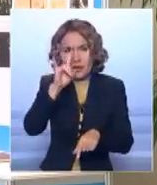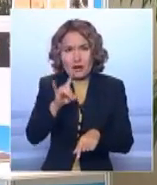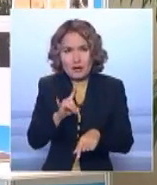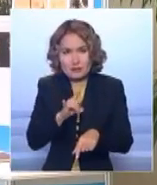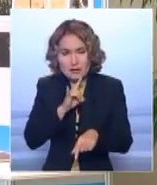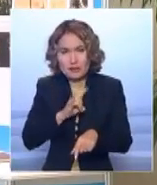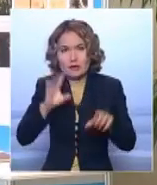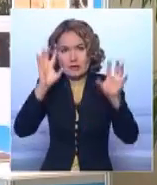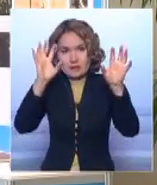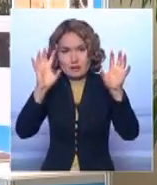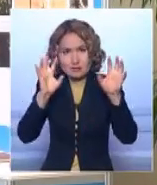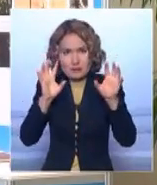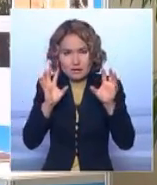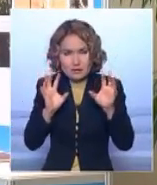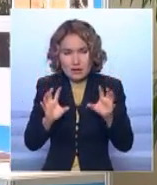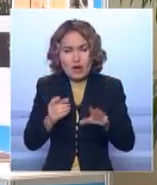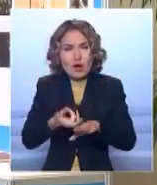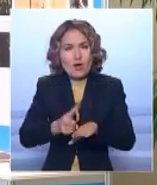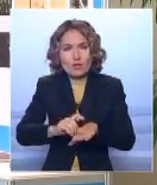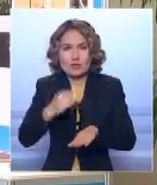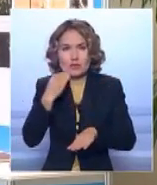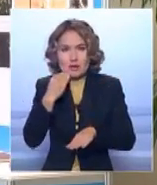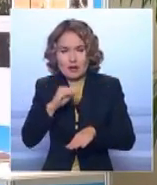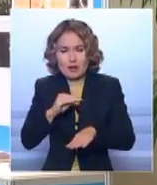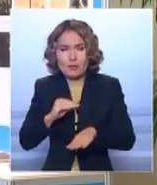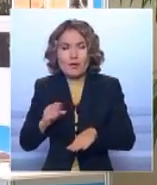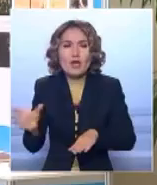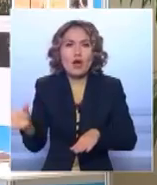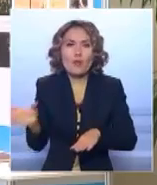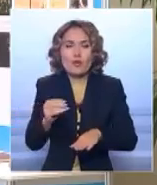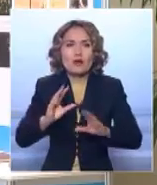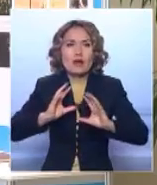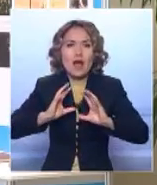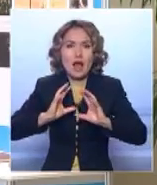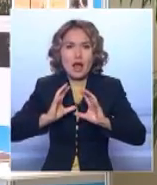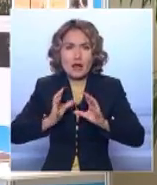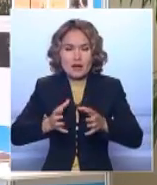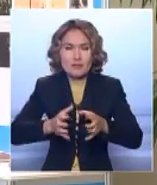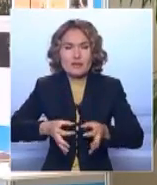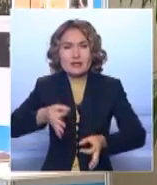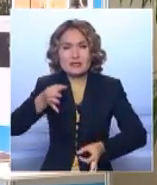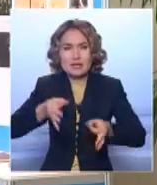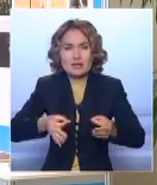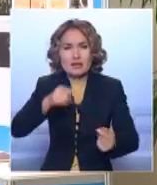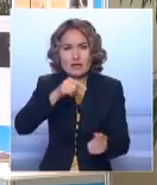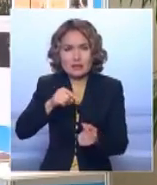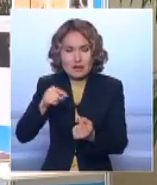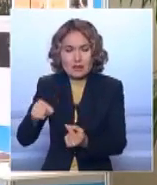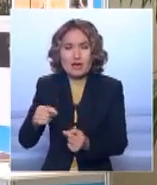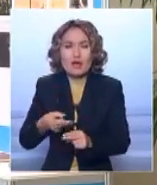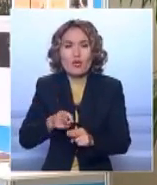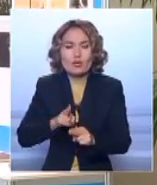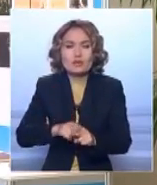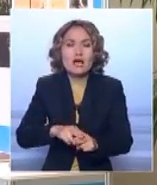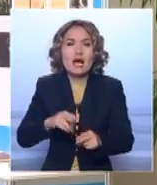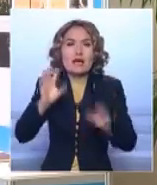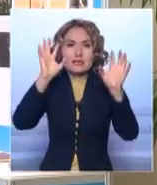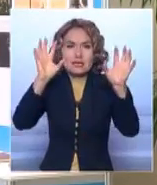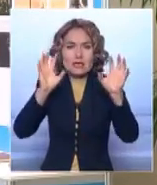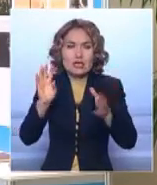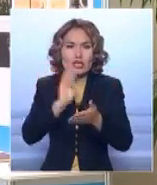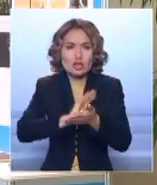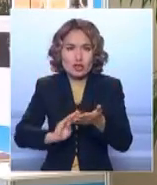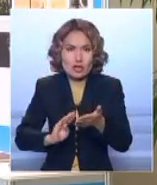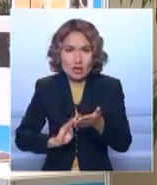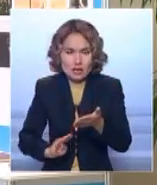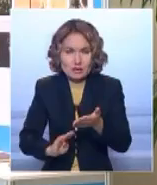мақтанышпен айтуымызға болады. Біз бүткіл әлемдік стандартқа сай заңдардың бәрін жазуға тырыстық, соларды жаздық та солардың